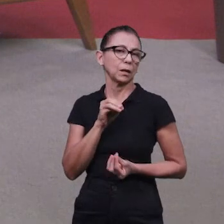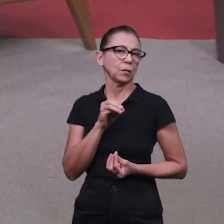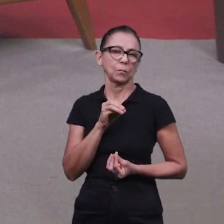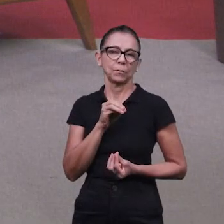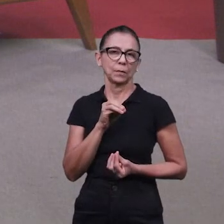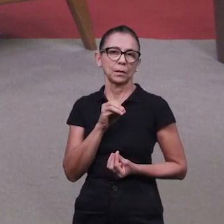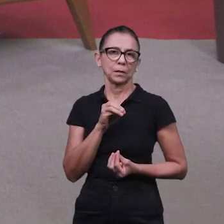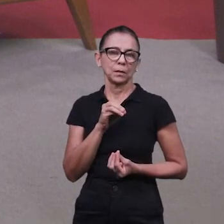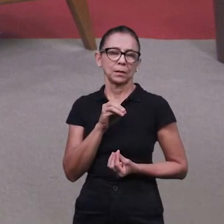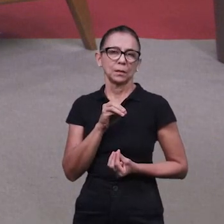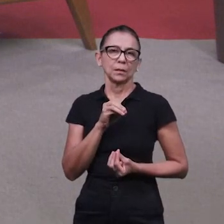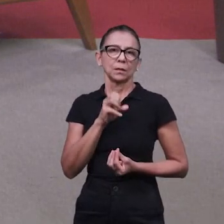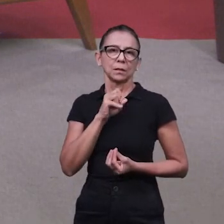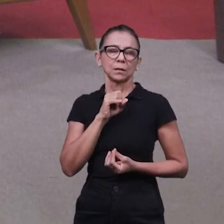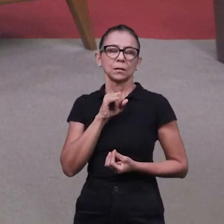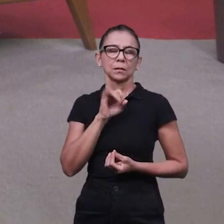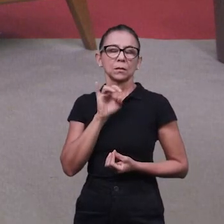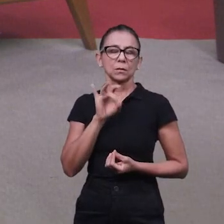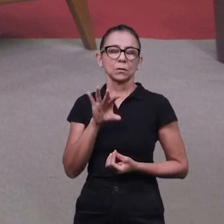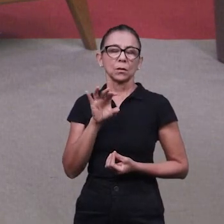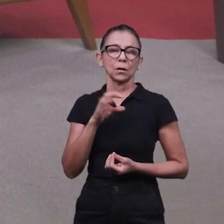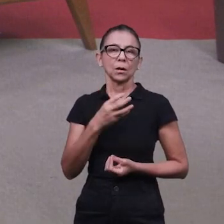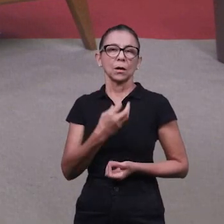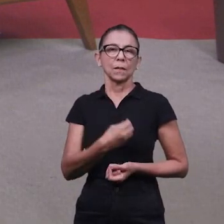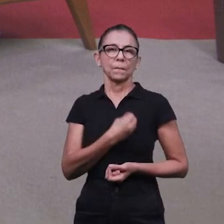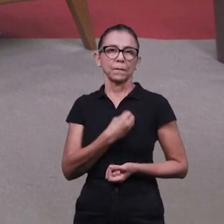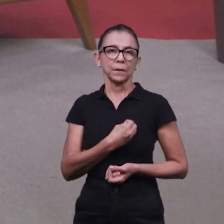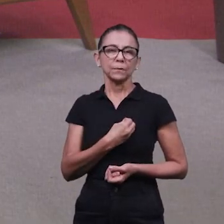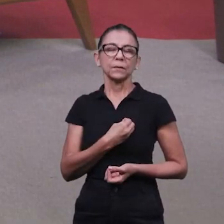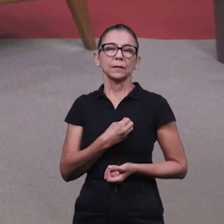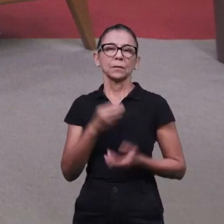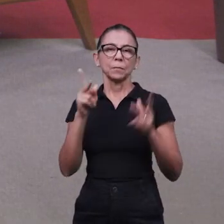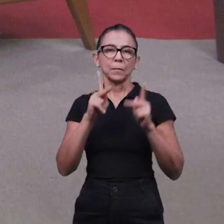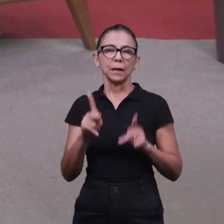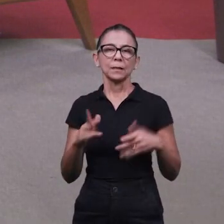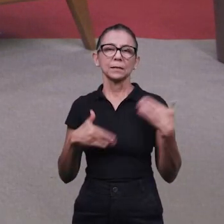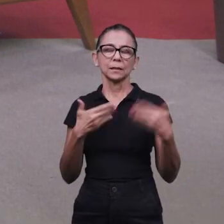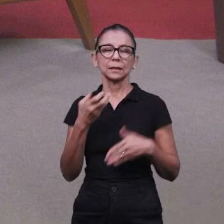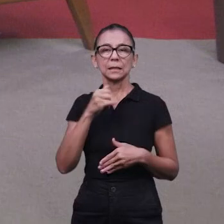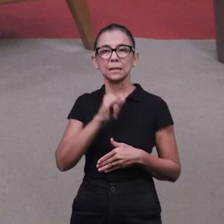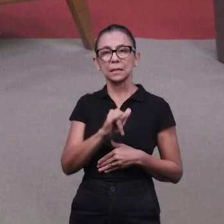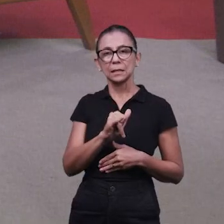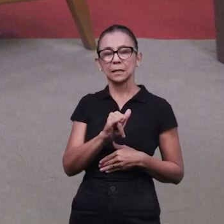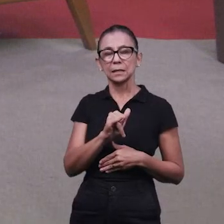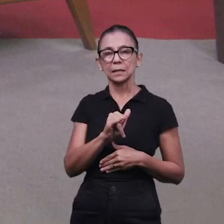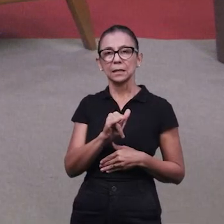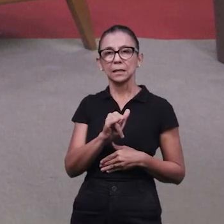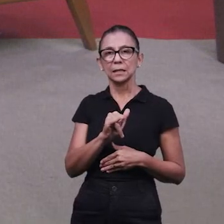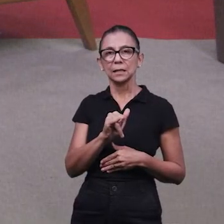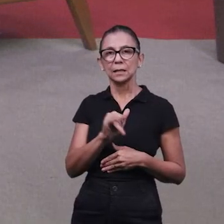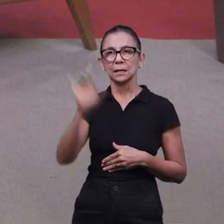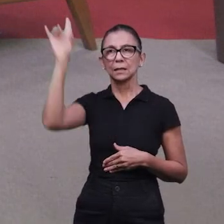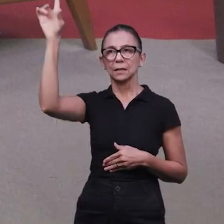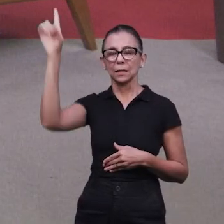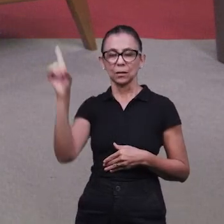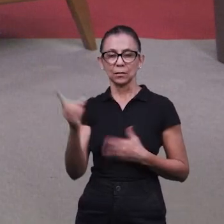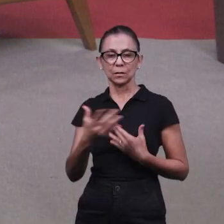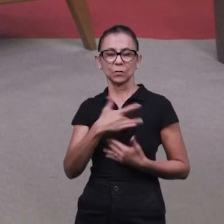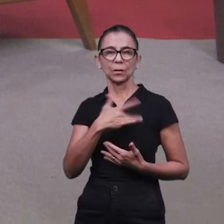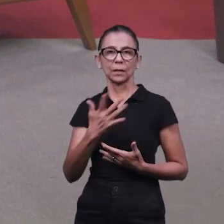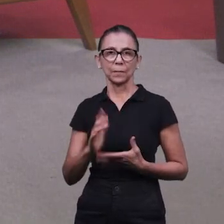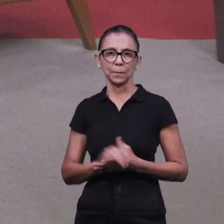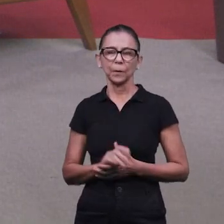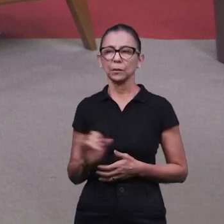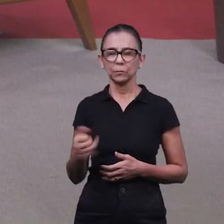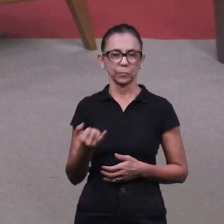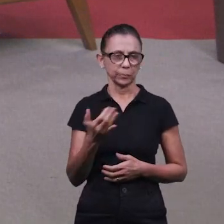est satisfaite avec le toucher et la présence de son créateur. Et aucune autre chose va répondre à la